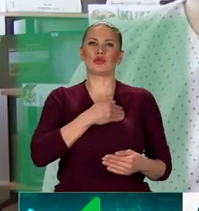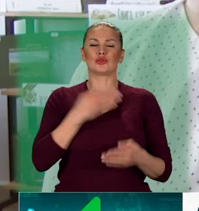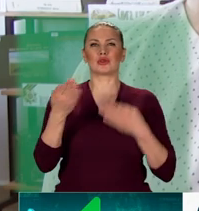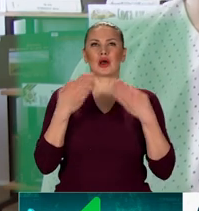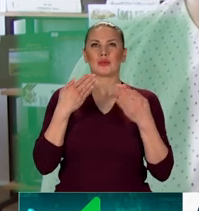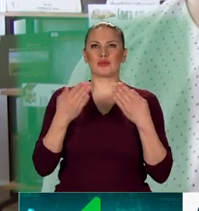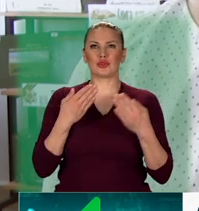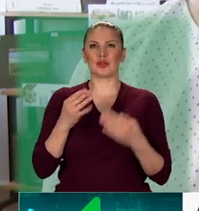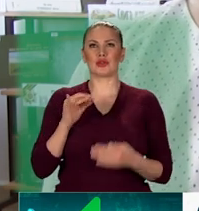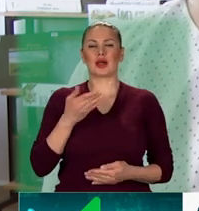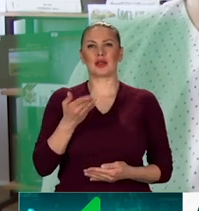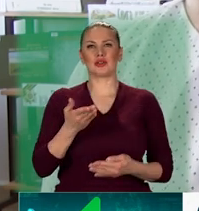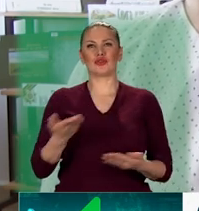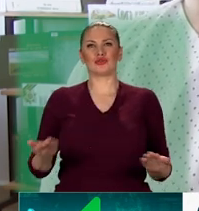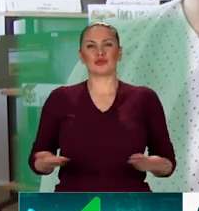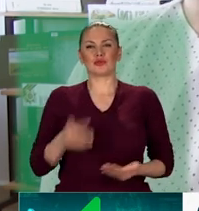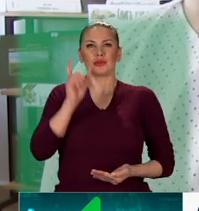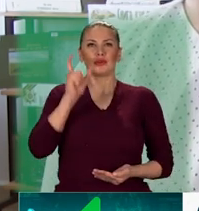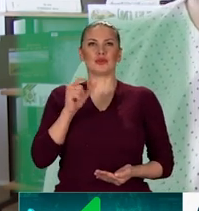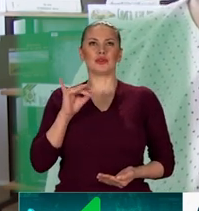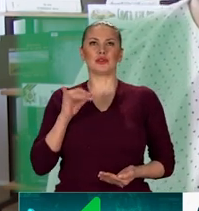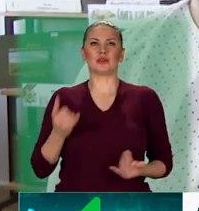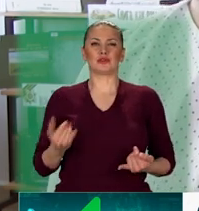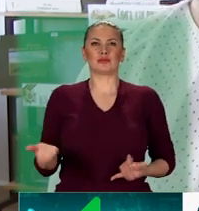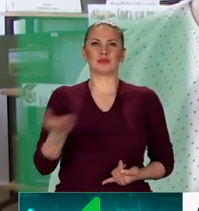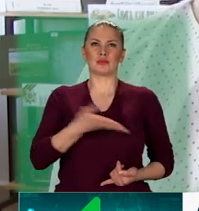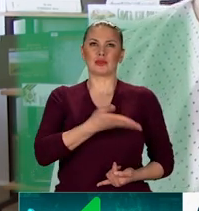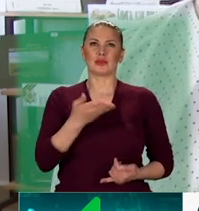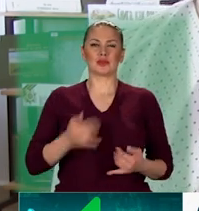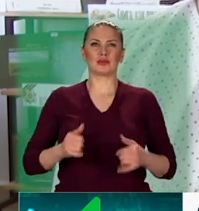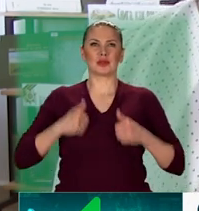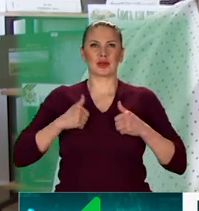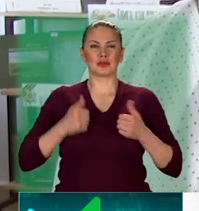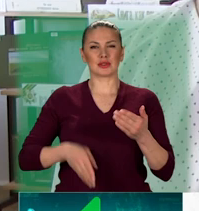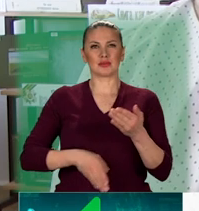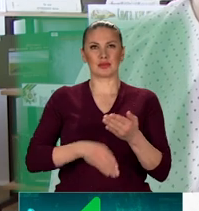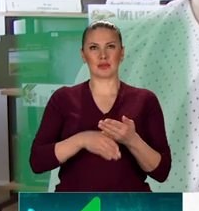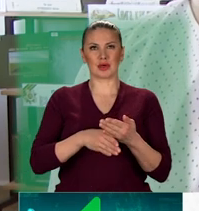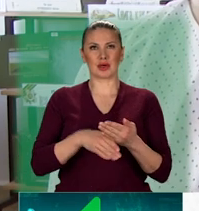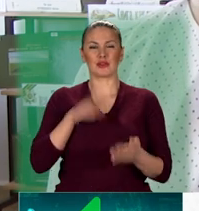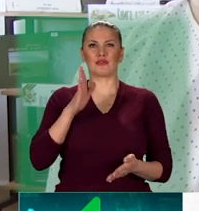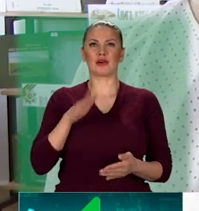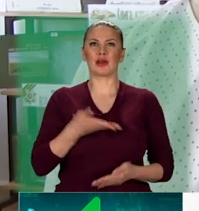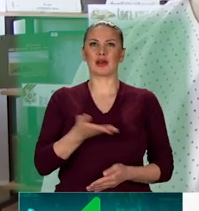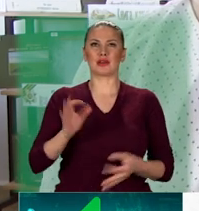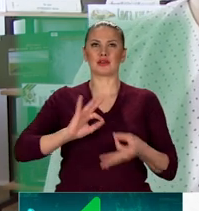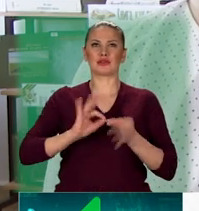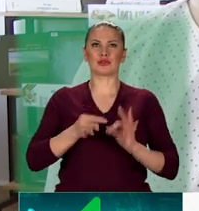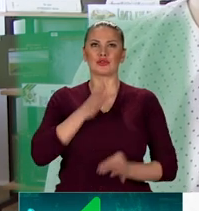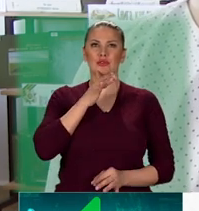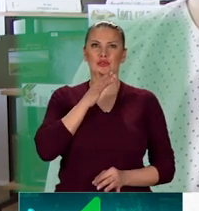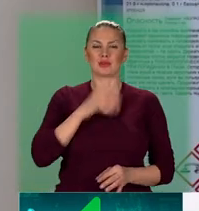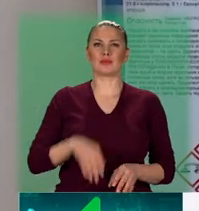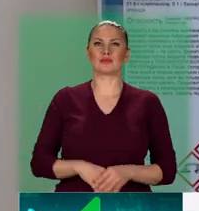им помогаем. Сейчас мы эту услугу предоставляем и другим категориям наших пользователей, потому что в связи с